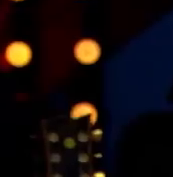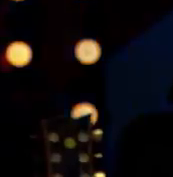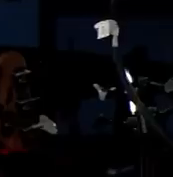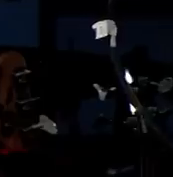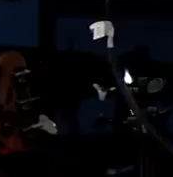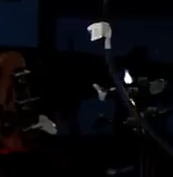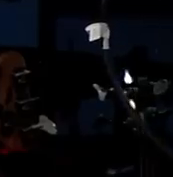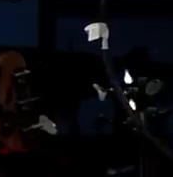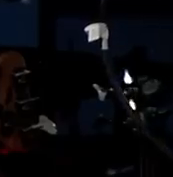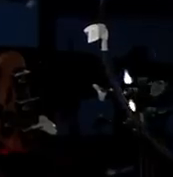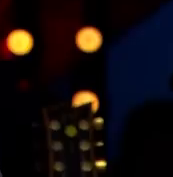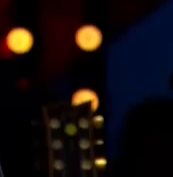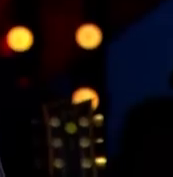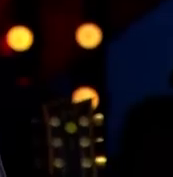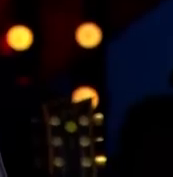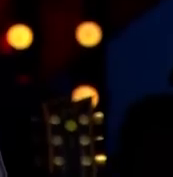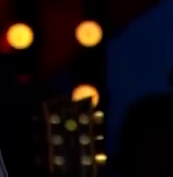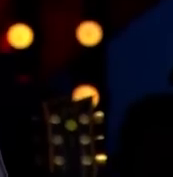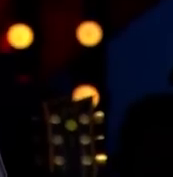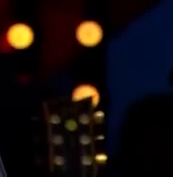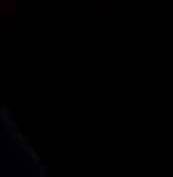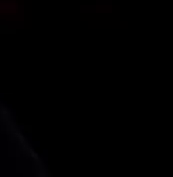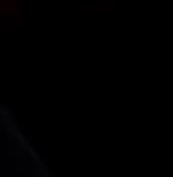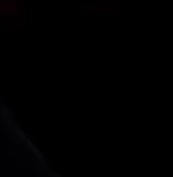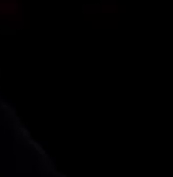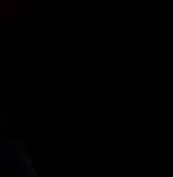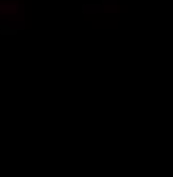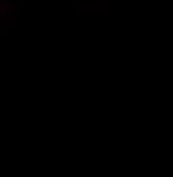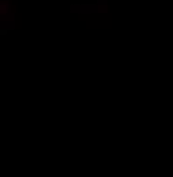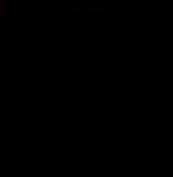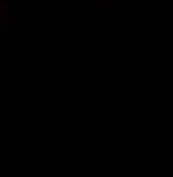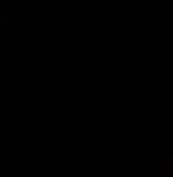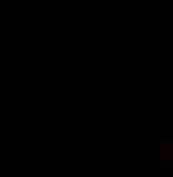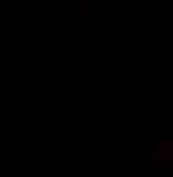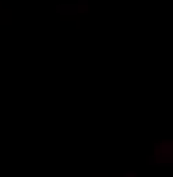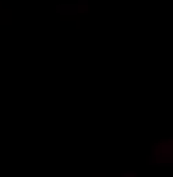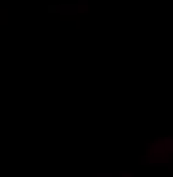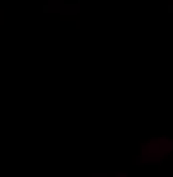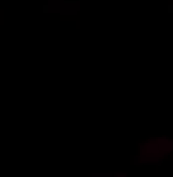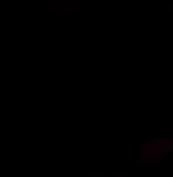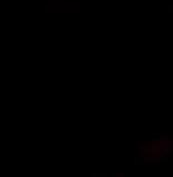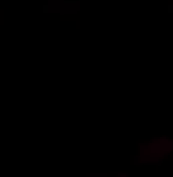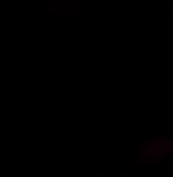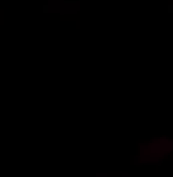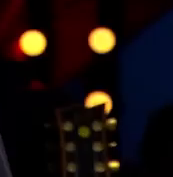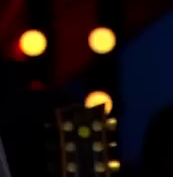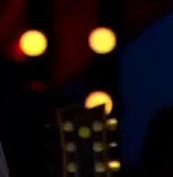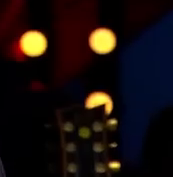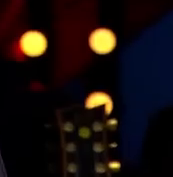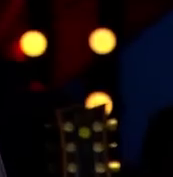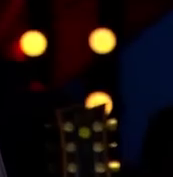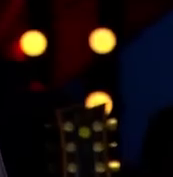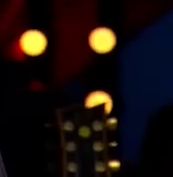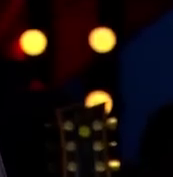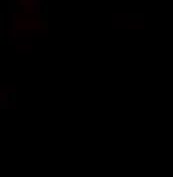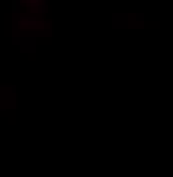adam ya. Ha, kız olsaydın... Söylemeyeceğim. İyi peki. 40 yılda bir kız olsaydım dedim.